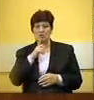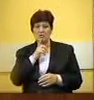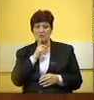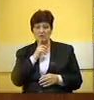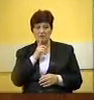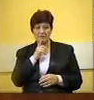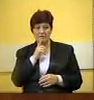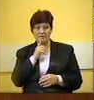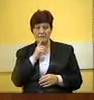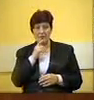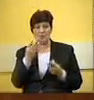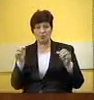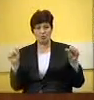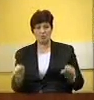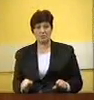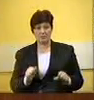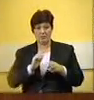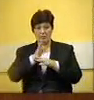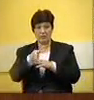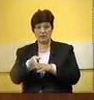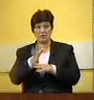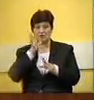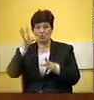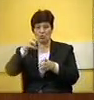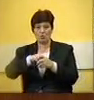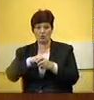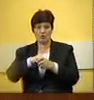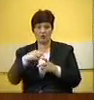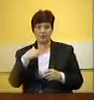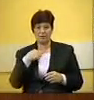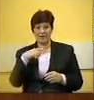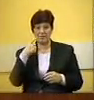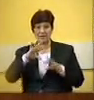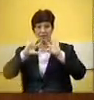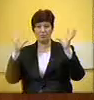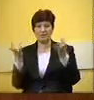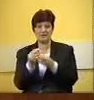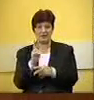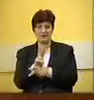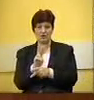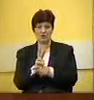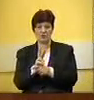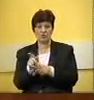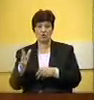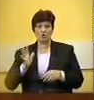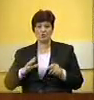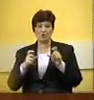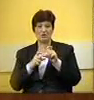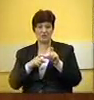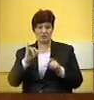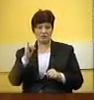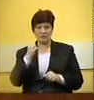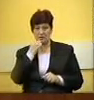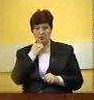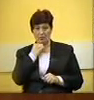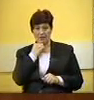i mnogo ozbiljniji pristup i uključivanje, ja bih rekao, cele države. Tu je gospodin Santovac, jeste u